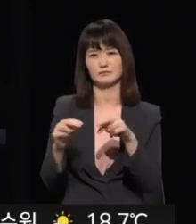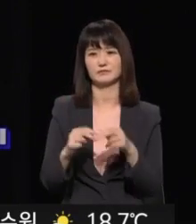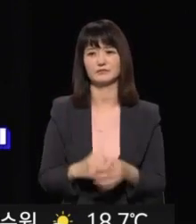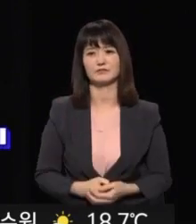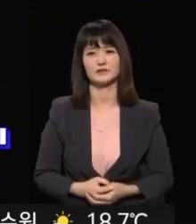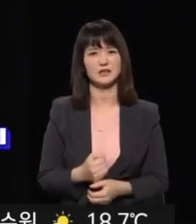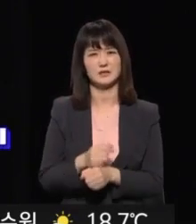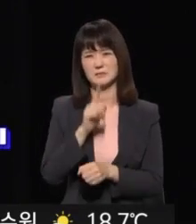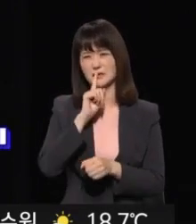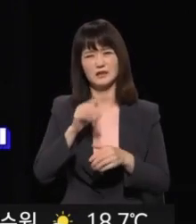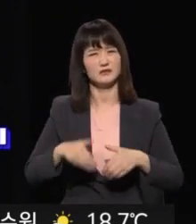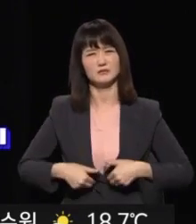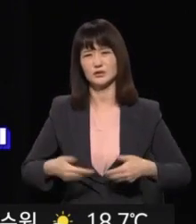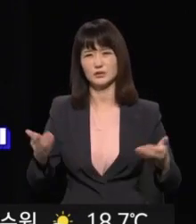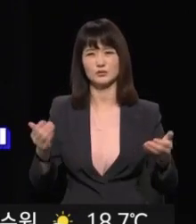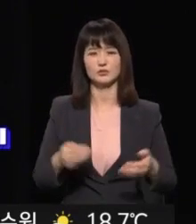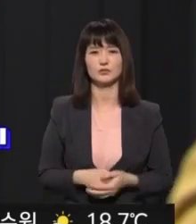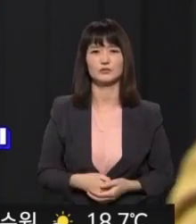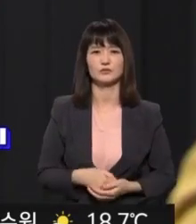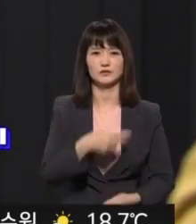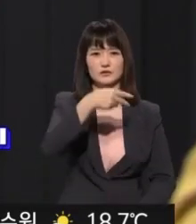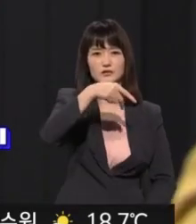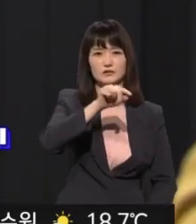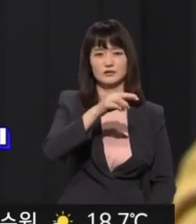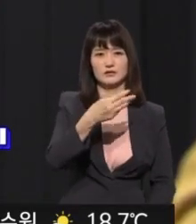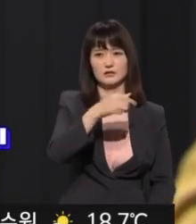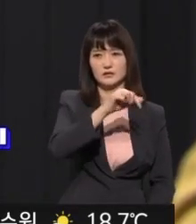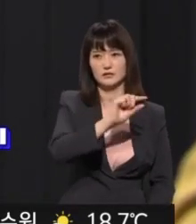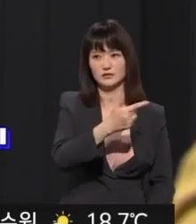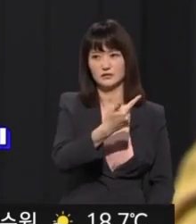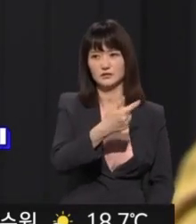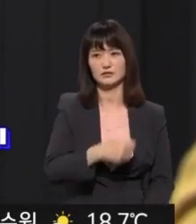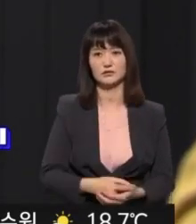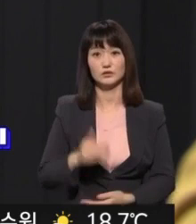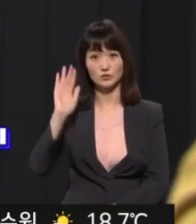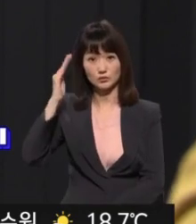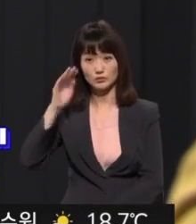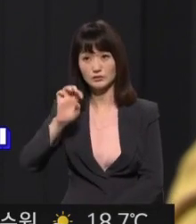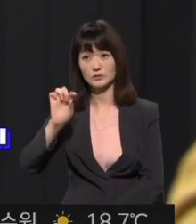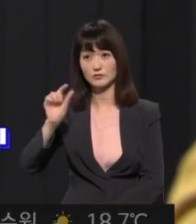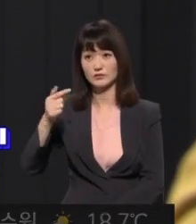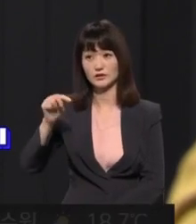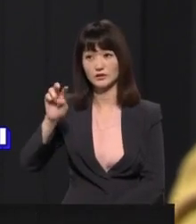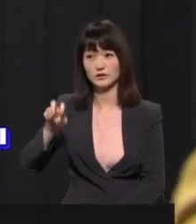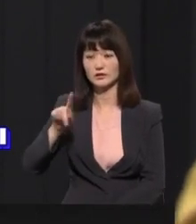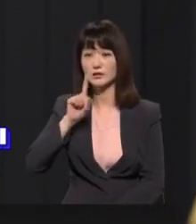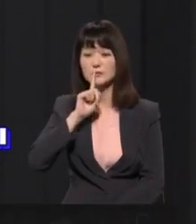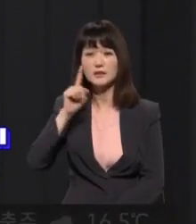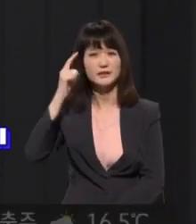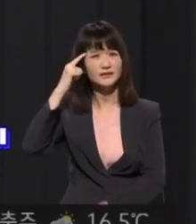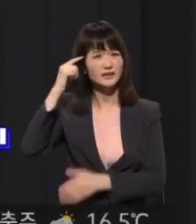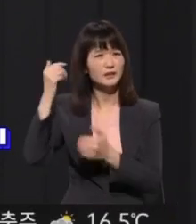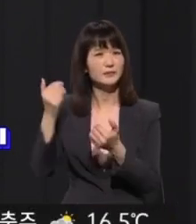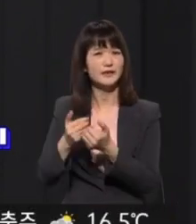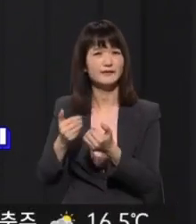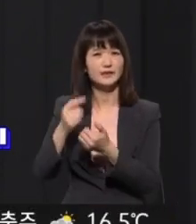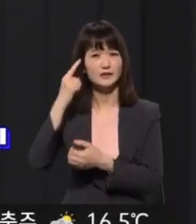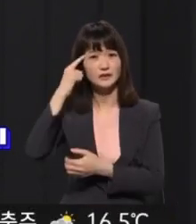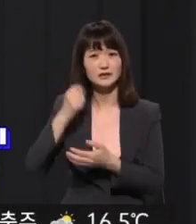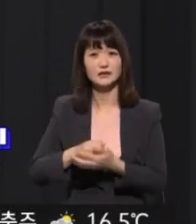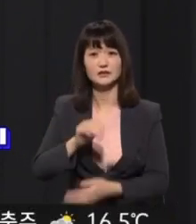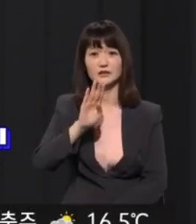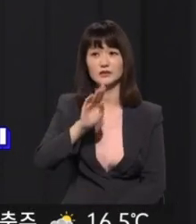아니에요. 이게 서른 의원께서 그 요즘의 팬덤들의 생각을 이렇게 거꾸로 해석하신 것 같은데